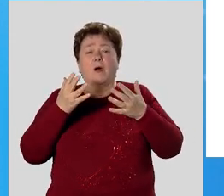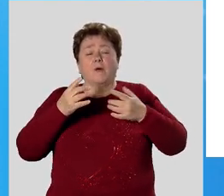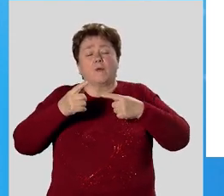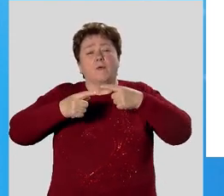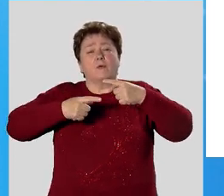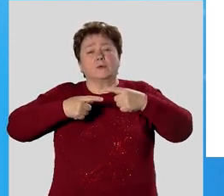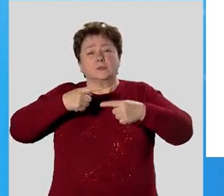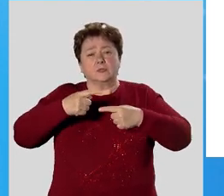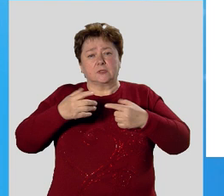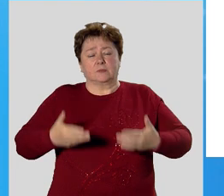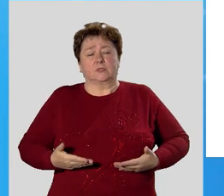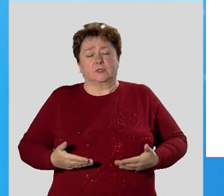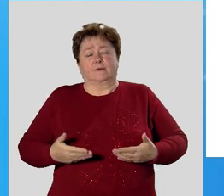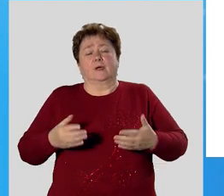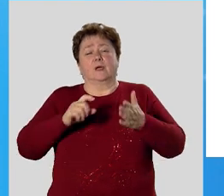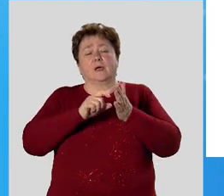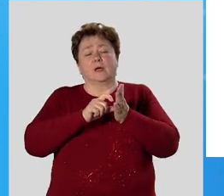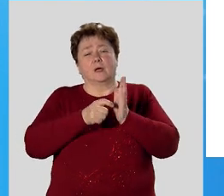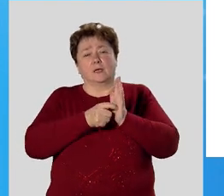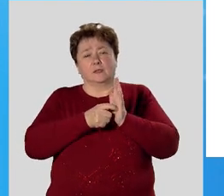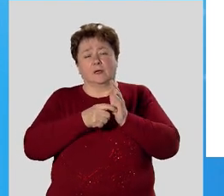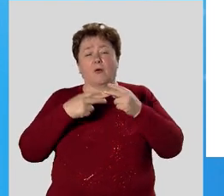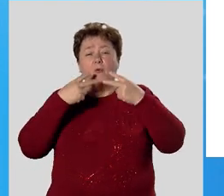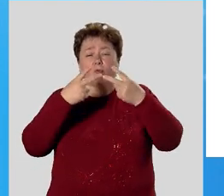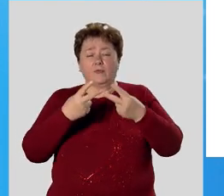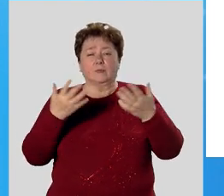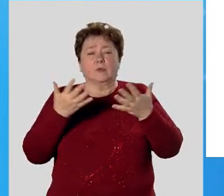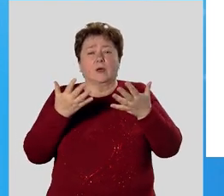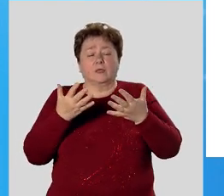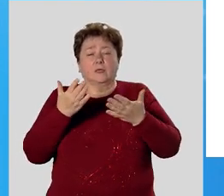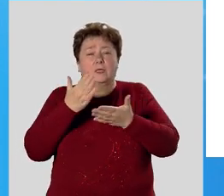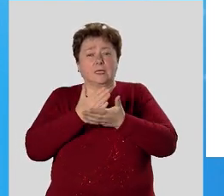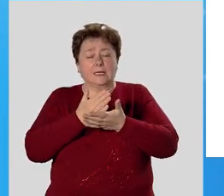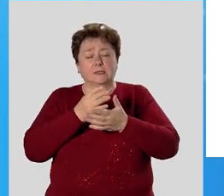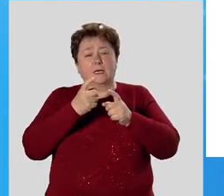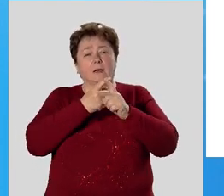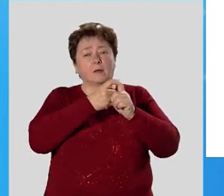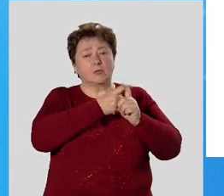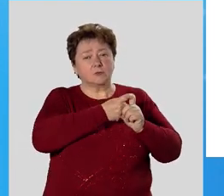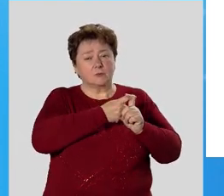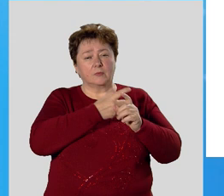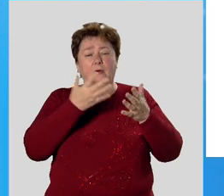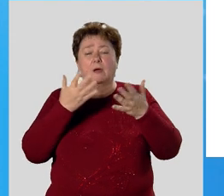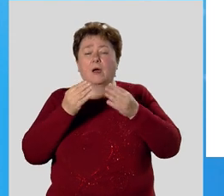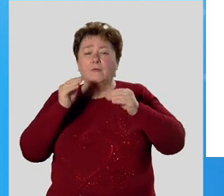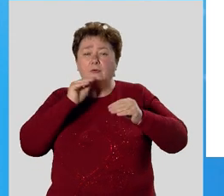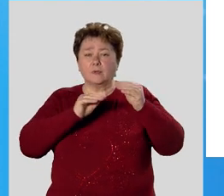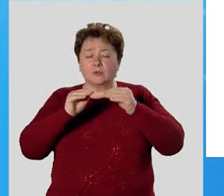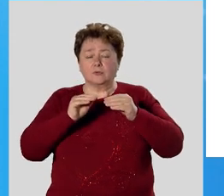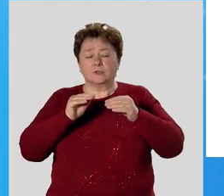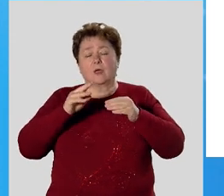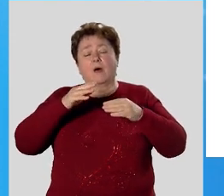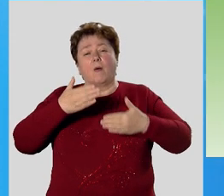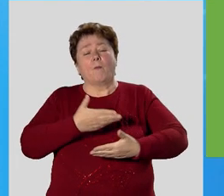цикл проживает живая клетка, увидим, какие бывают хромосомы и как формируется